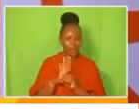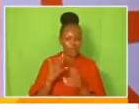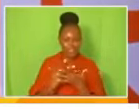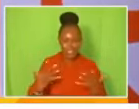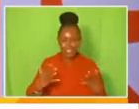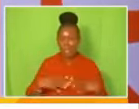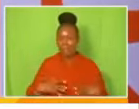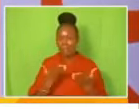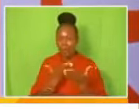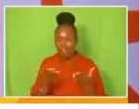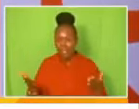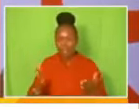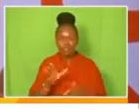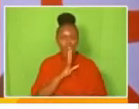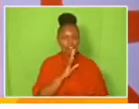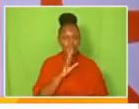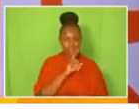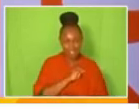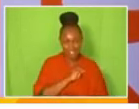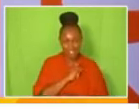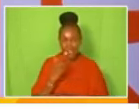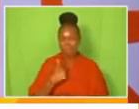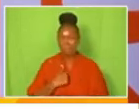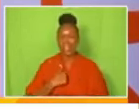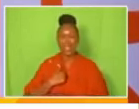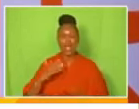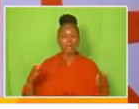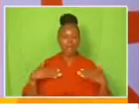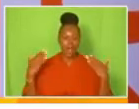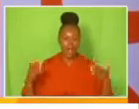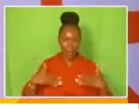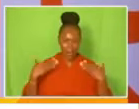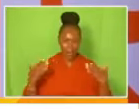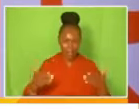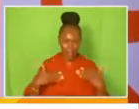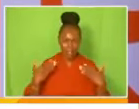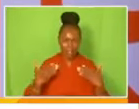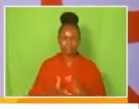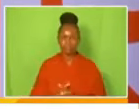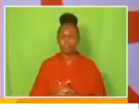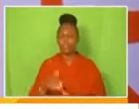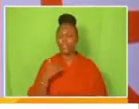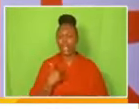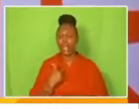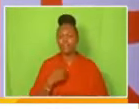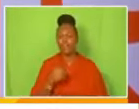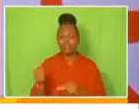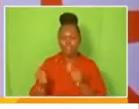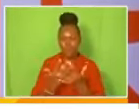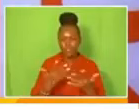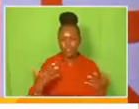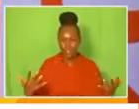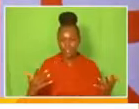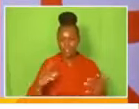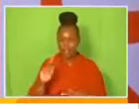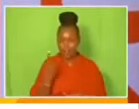nyinyi. Na nina furaha sana. Nina machache nataka kusema kwanza kwa